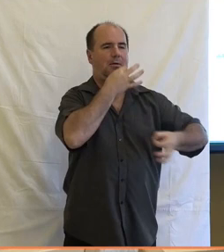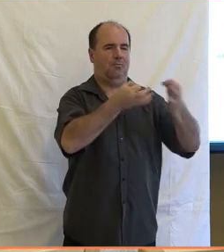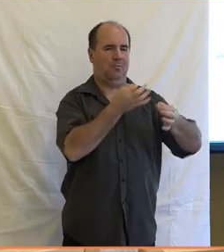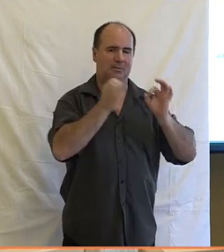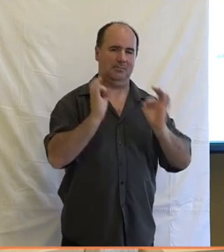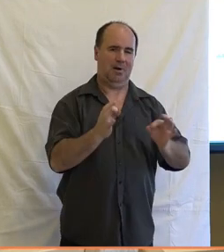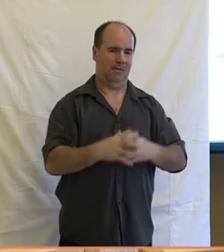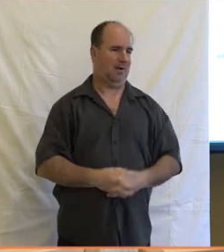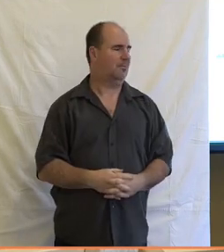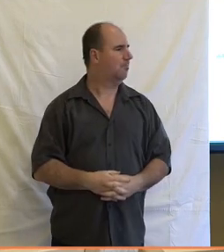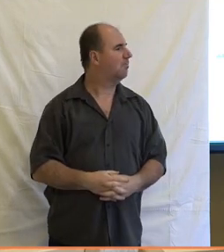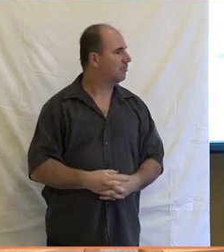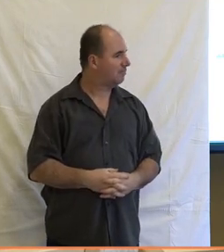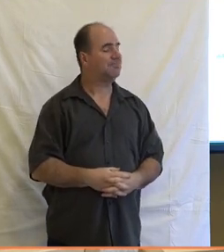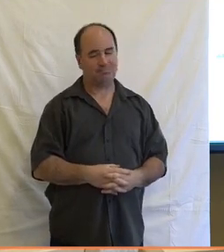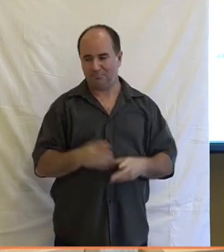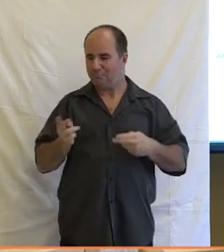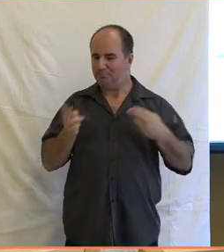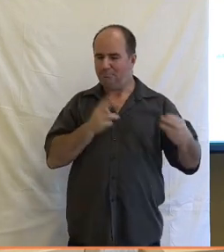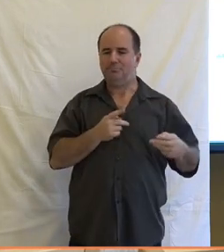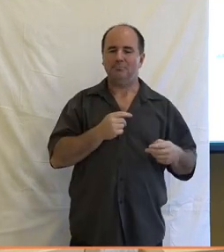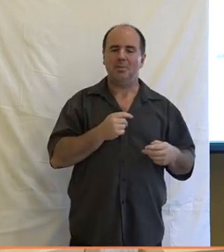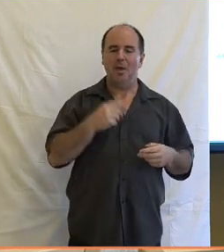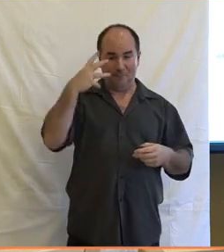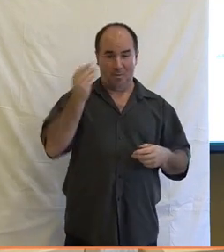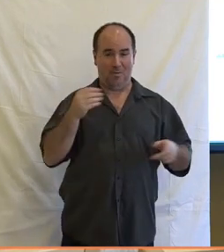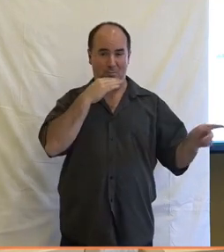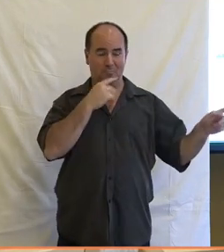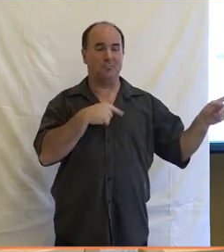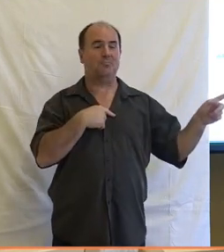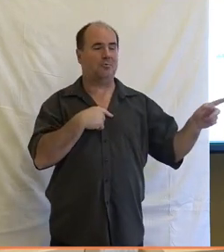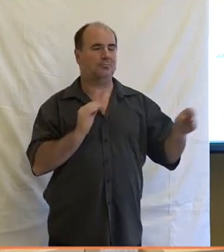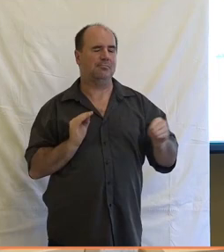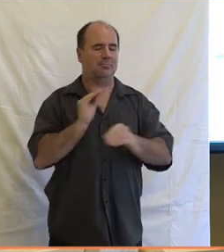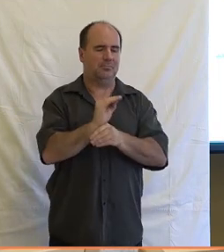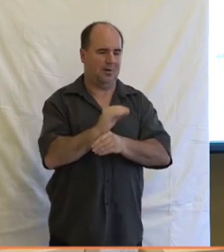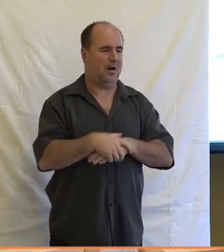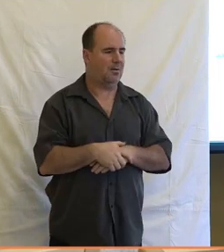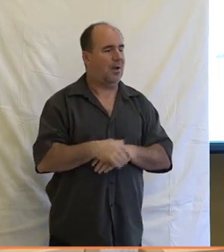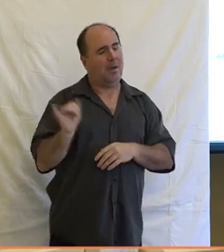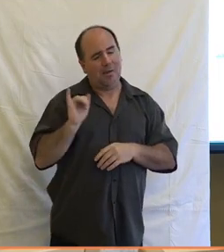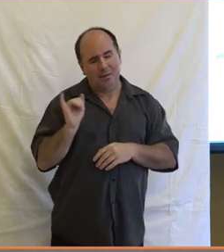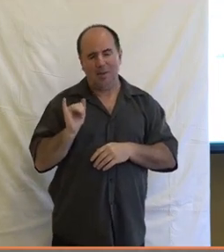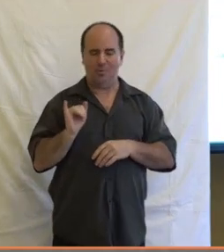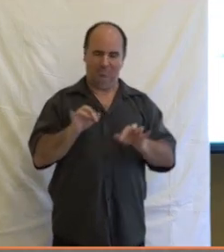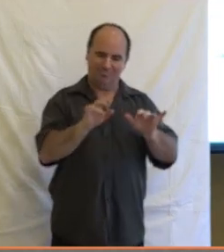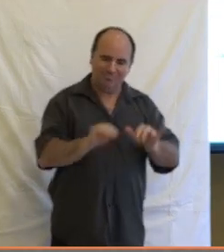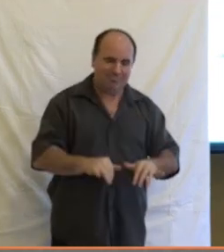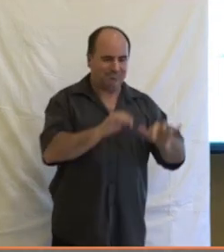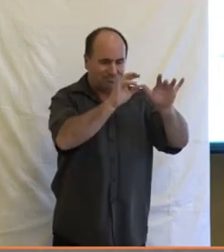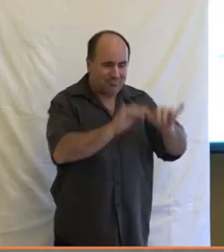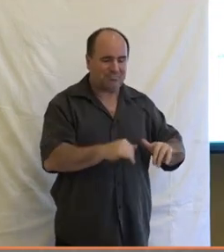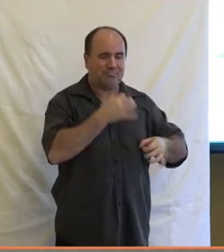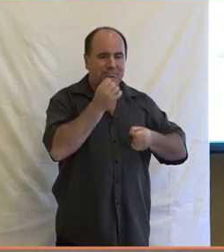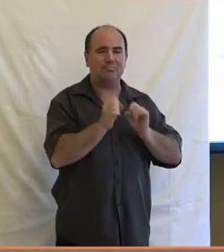jednu věc, co mě vždycky trápí, právě to sdělování vlastně těch informací a to, jak někteří třeba řeknou, ten, kdo o tom píše, tak to není ani třeba ve zlém úmyslu, ale